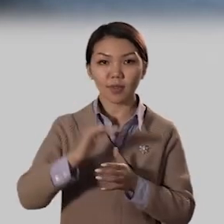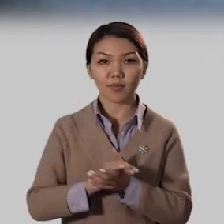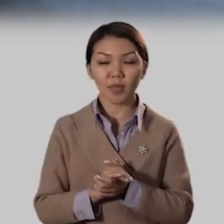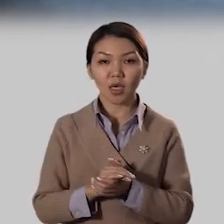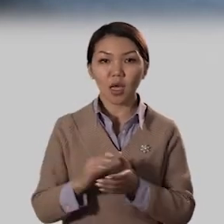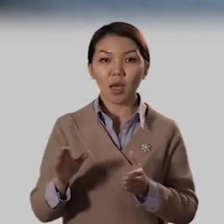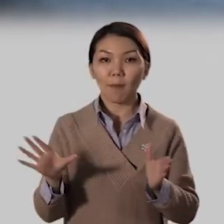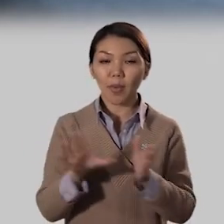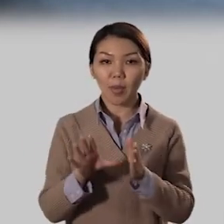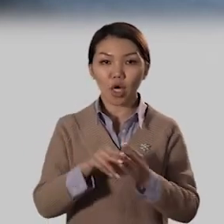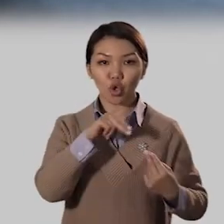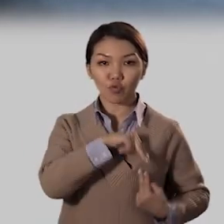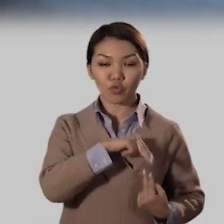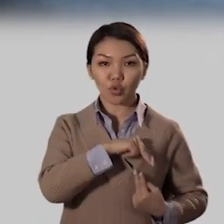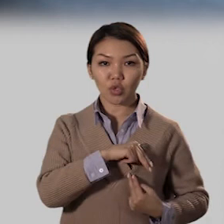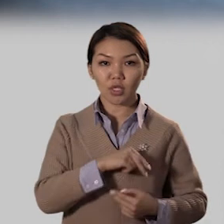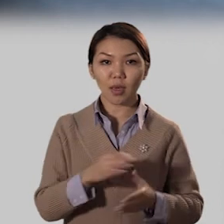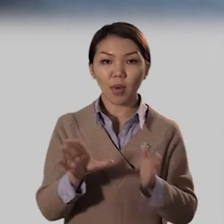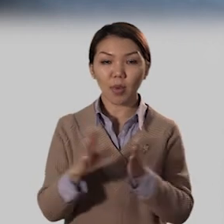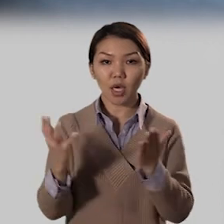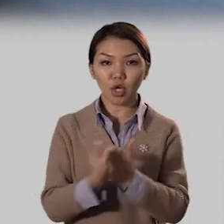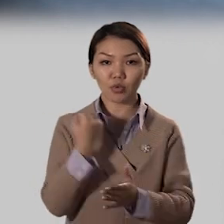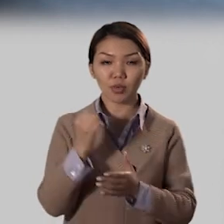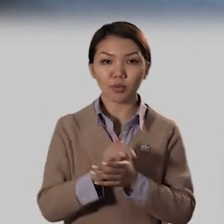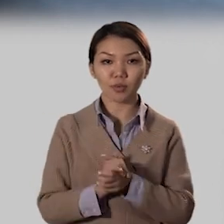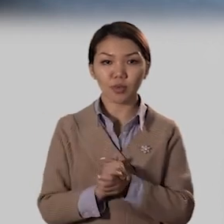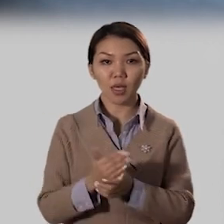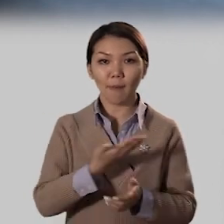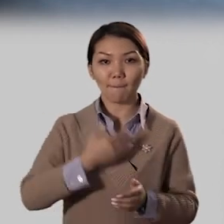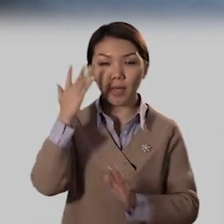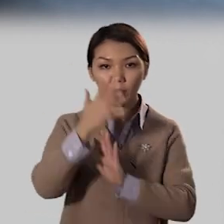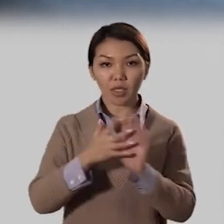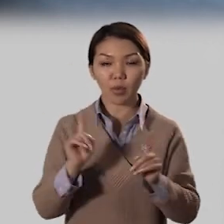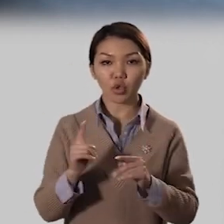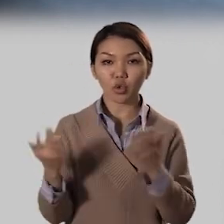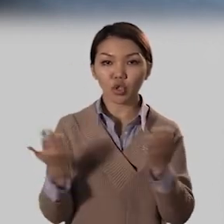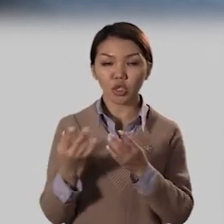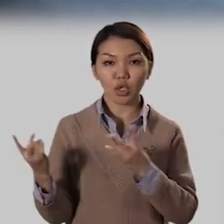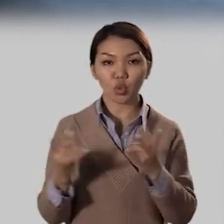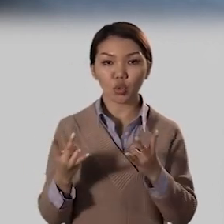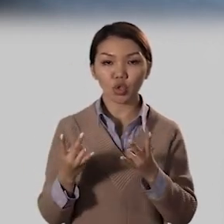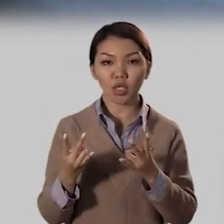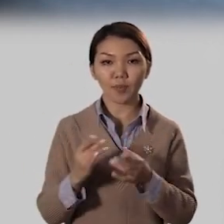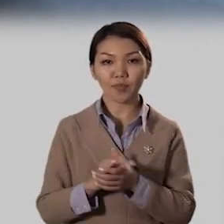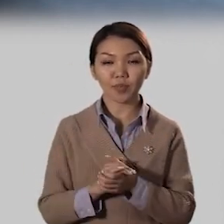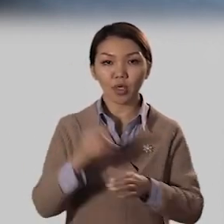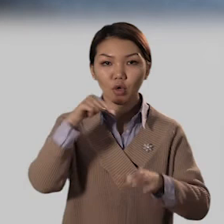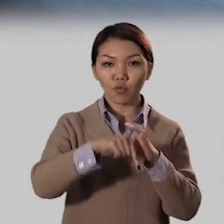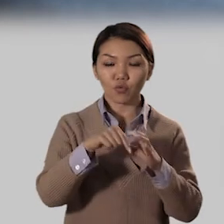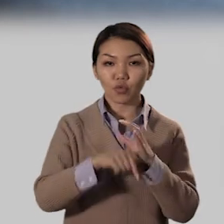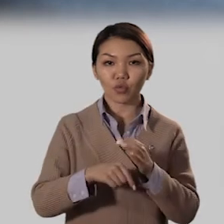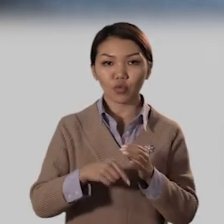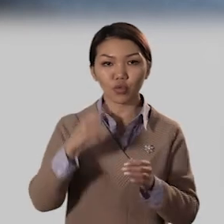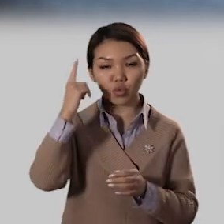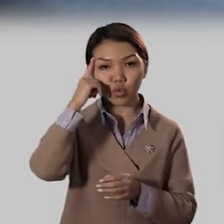труде ведут к успеху и мы понимаем что читать следует вдумчиво применяя